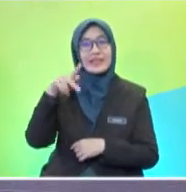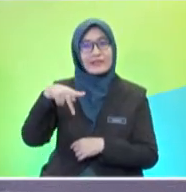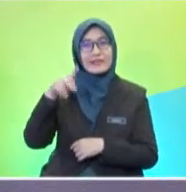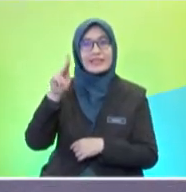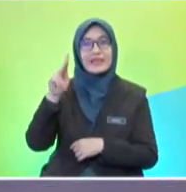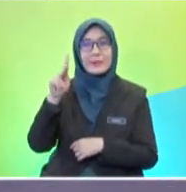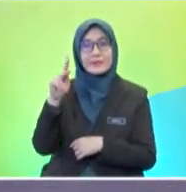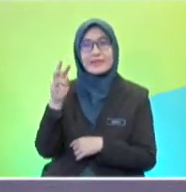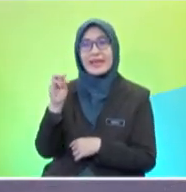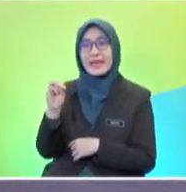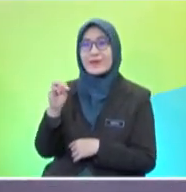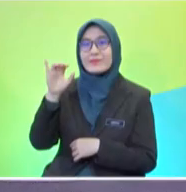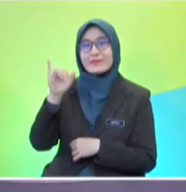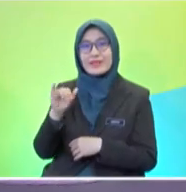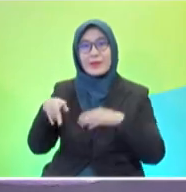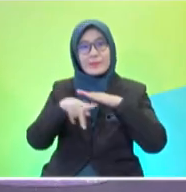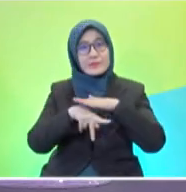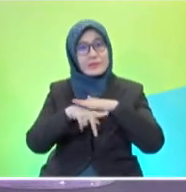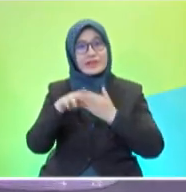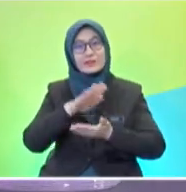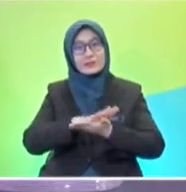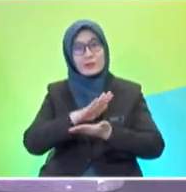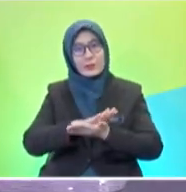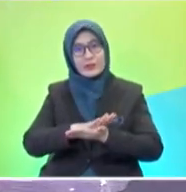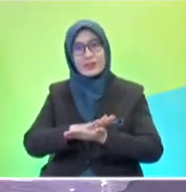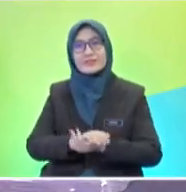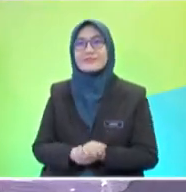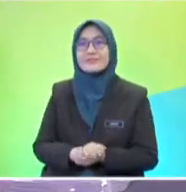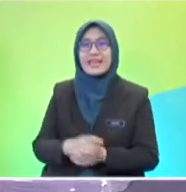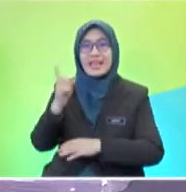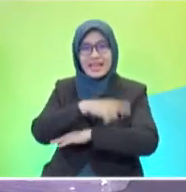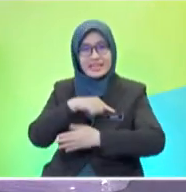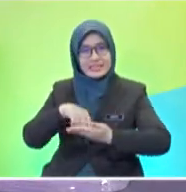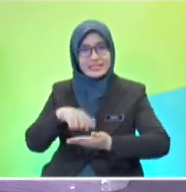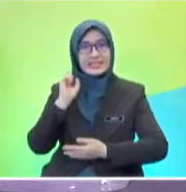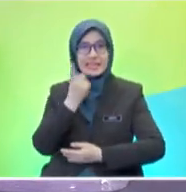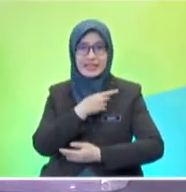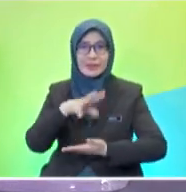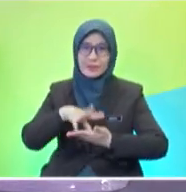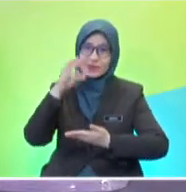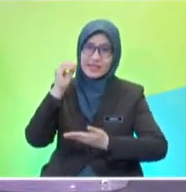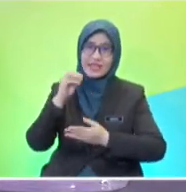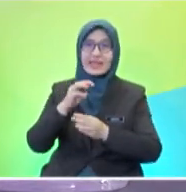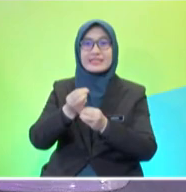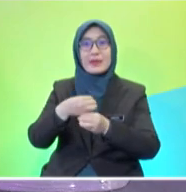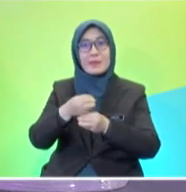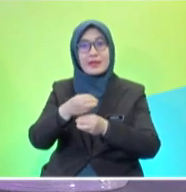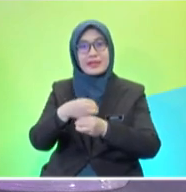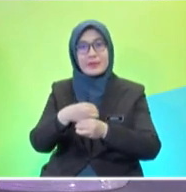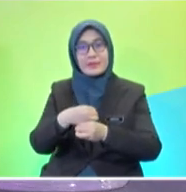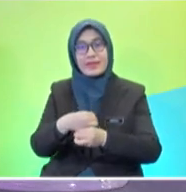pelajaran yang akan kita pelajari pada hari ini adalah Matematika awal mari belajar operasi